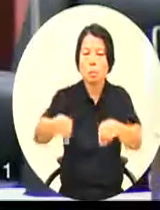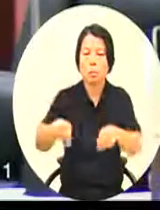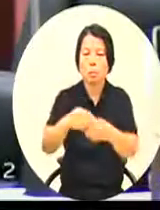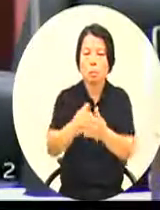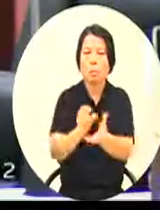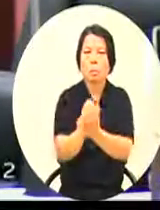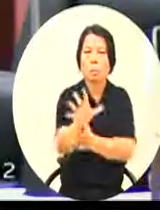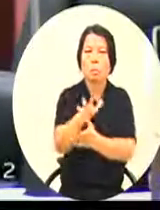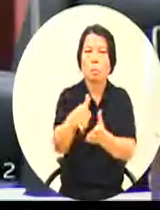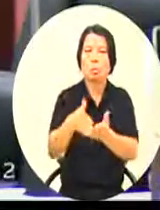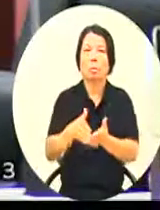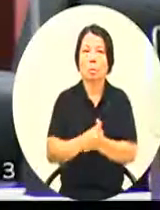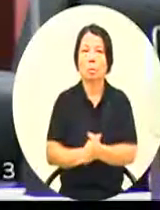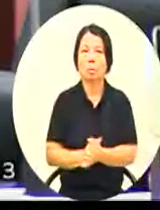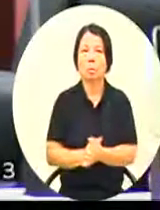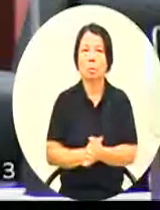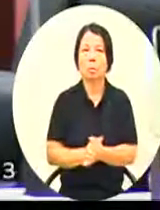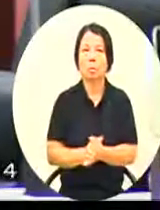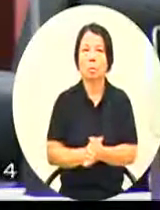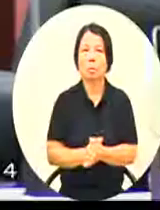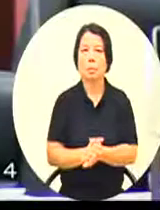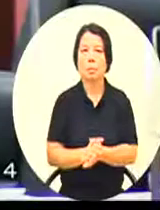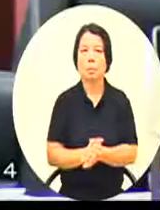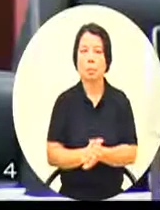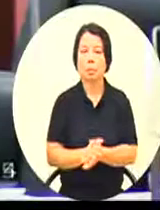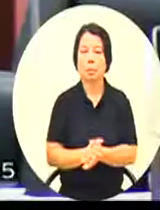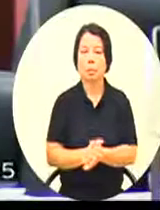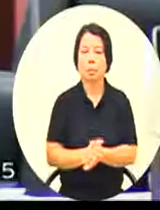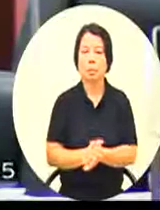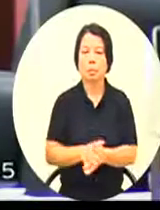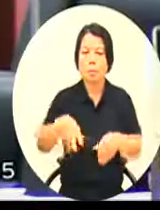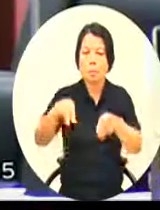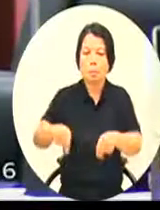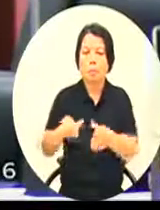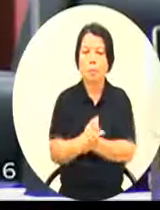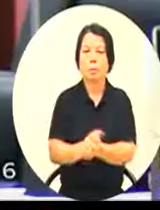出来，把找到那个合约的那个，他的合约效期是